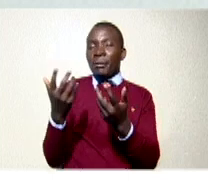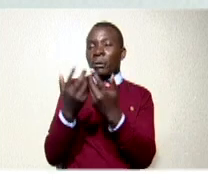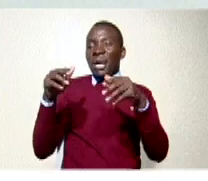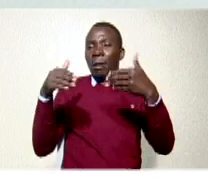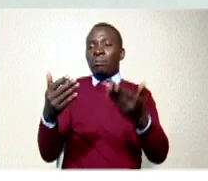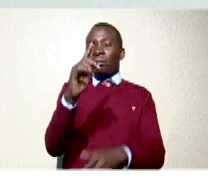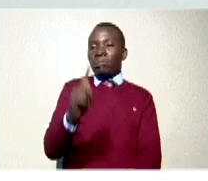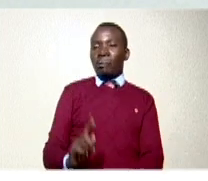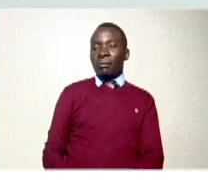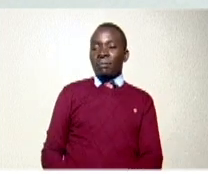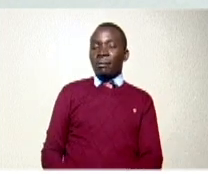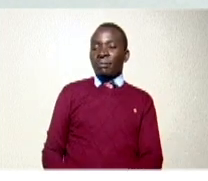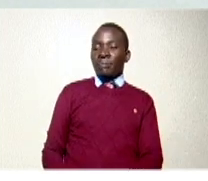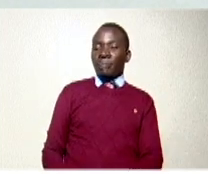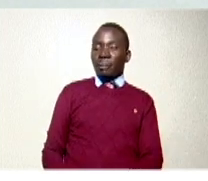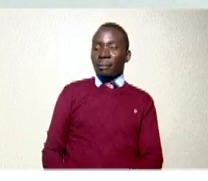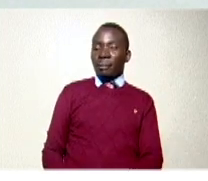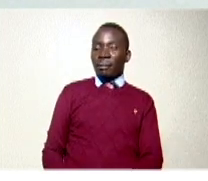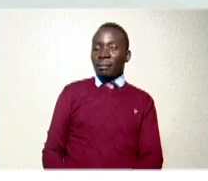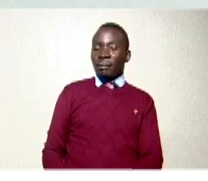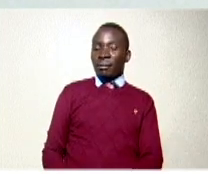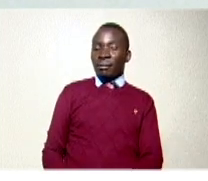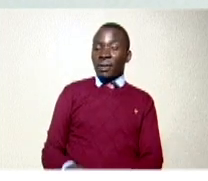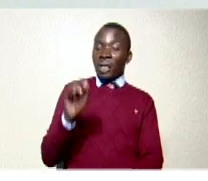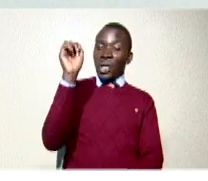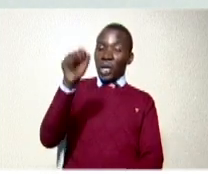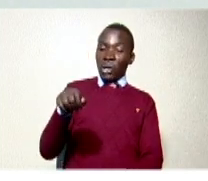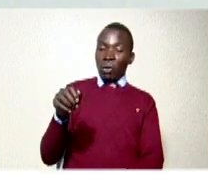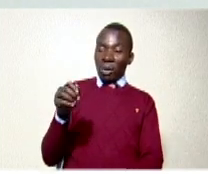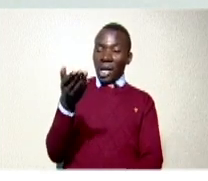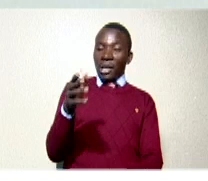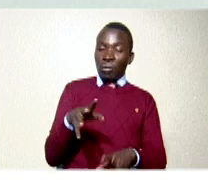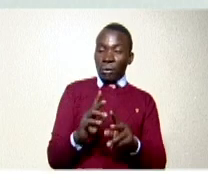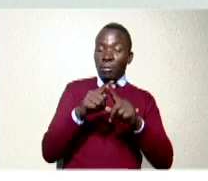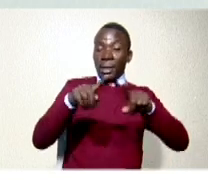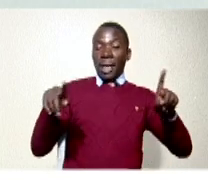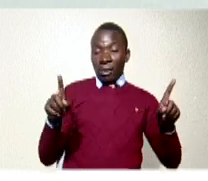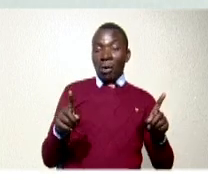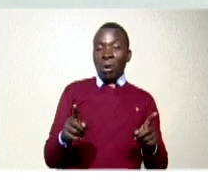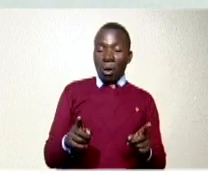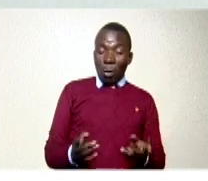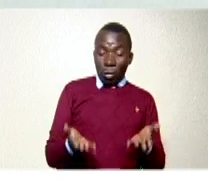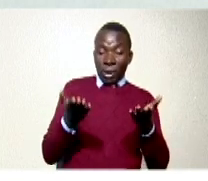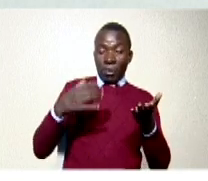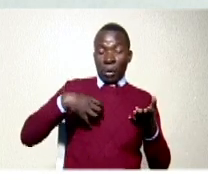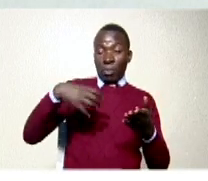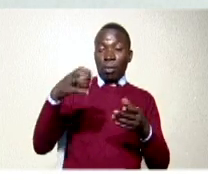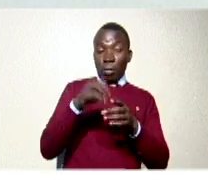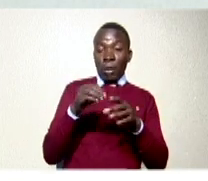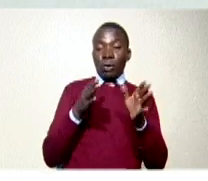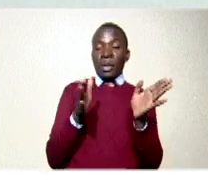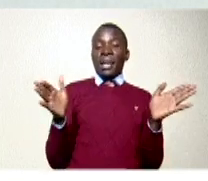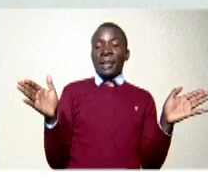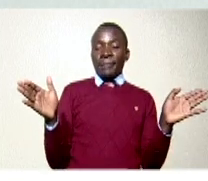gute nibyo hari ukuntu bishobora kuba bitandukanye kuzamuka k'ubukungu muri rusange